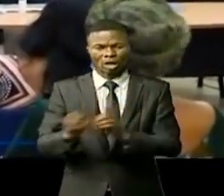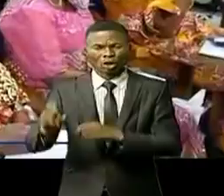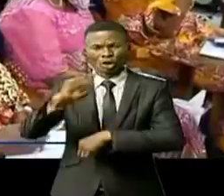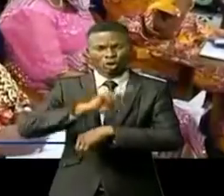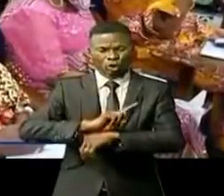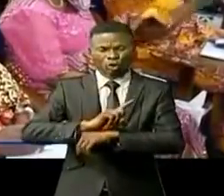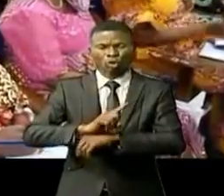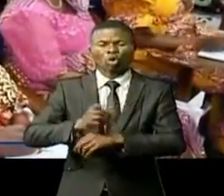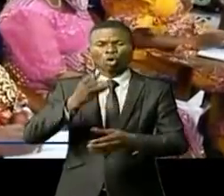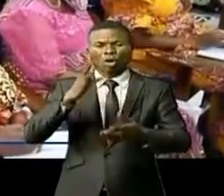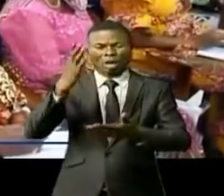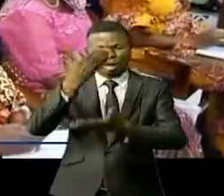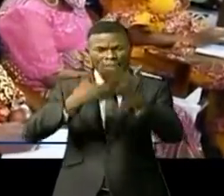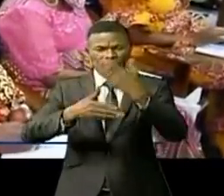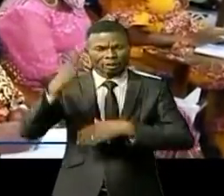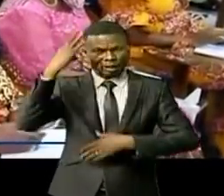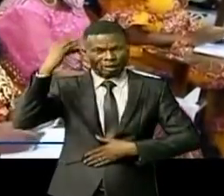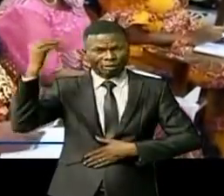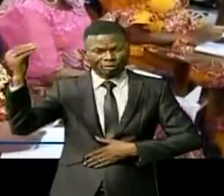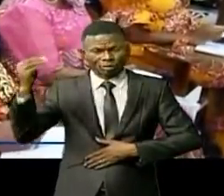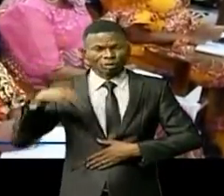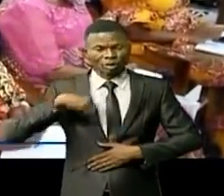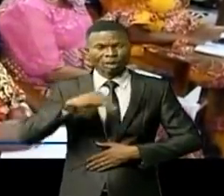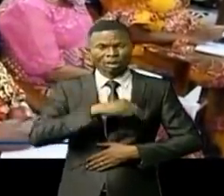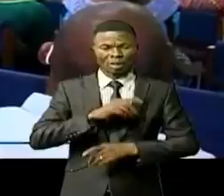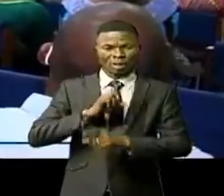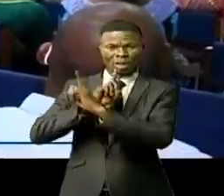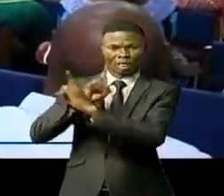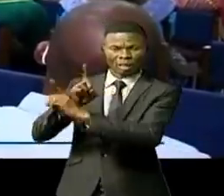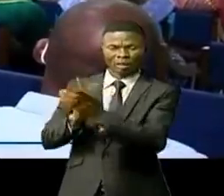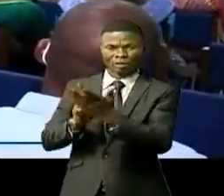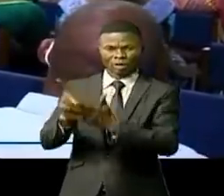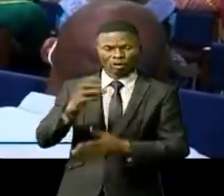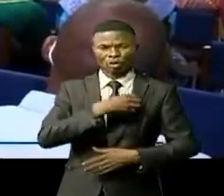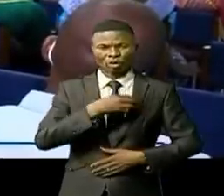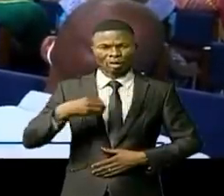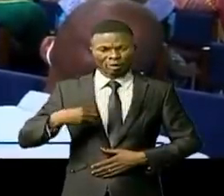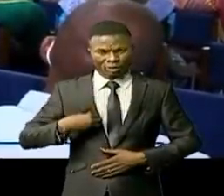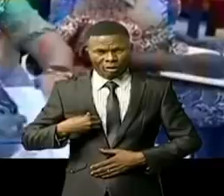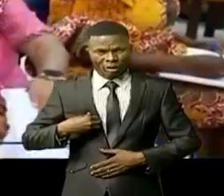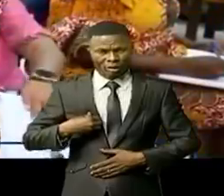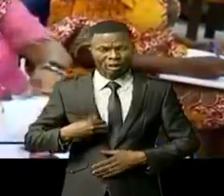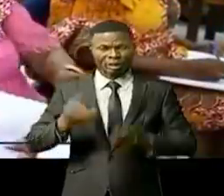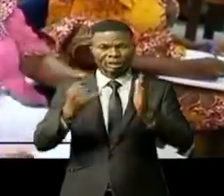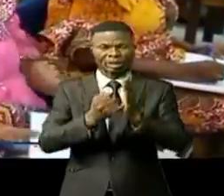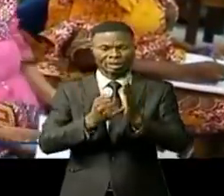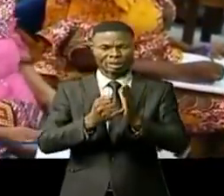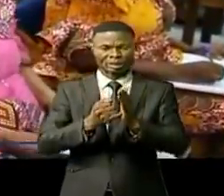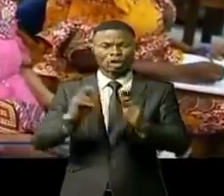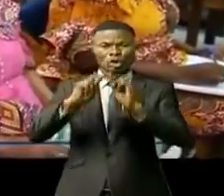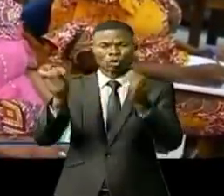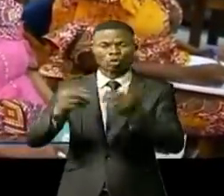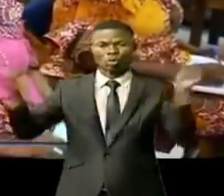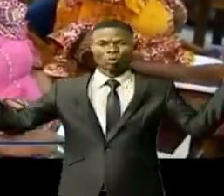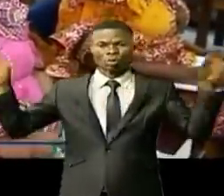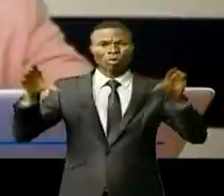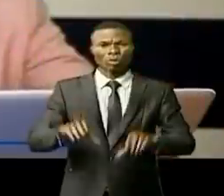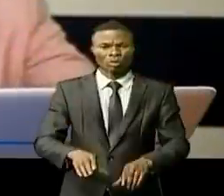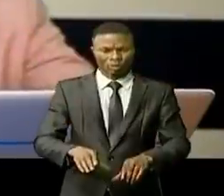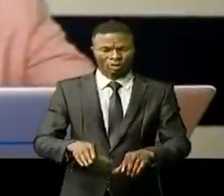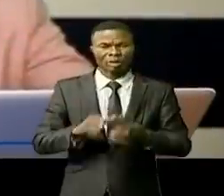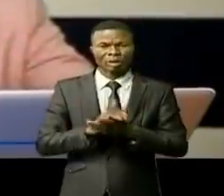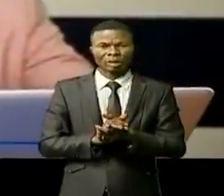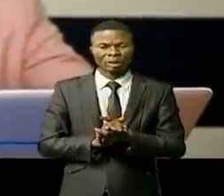d'échange. Les membres des organisations de défense de droits de femmes, issus de 6 zones d'intervention en RDC, y ont pris part.